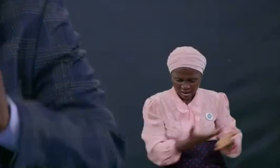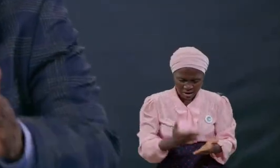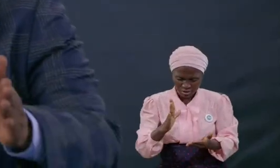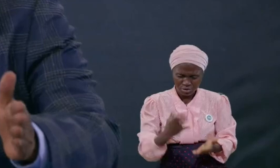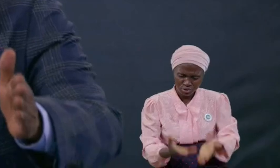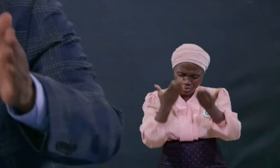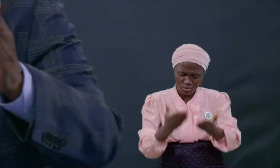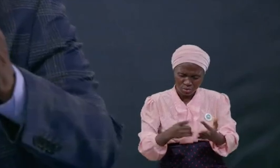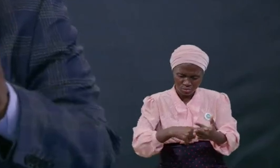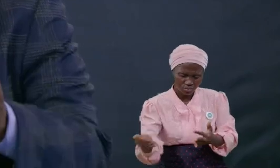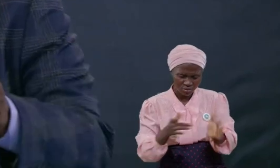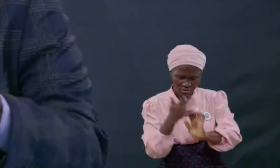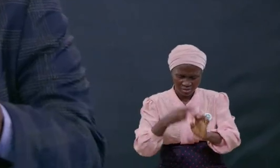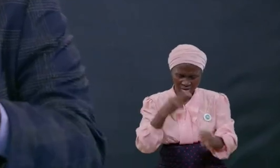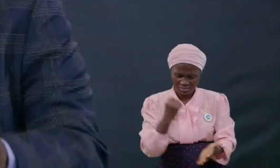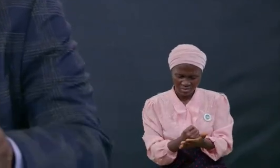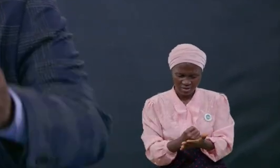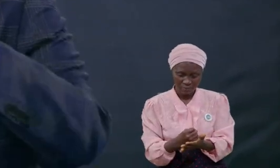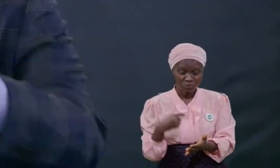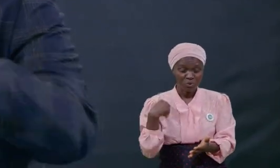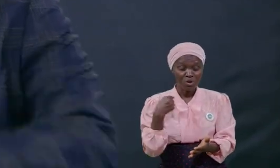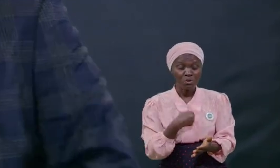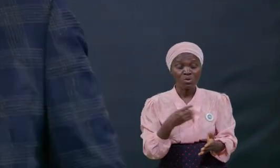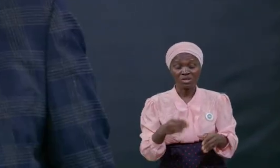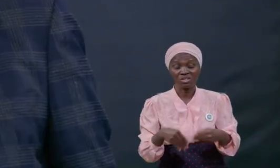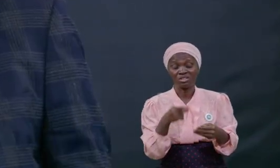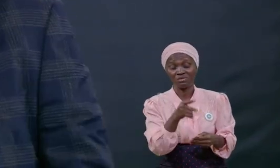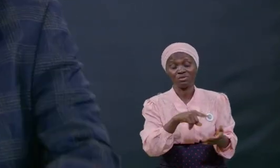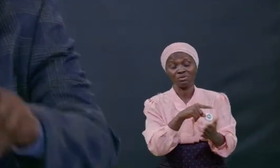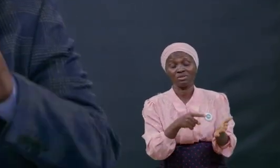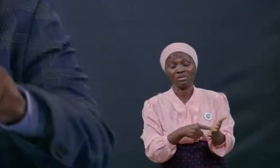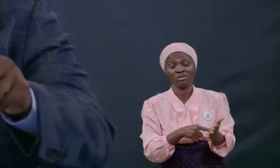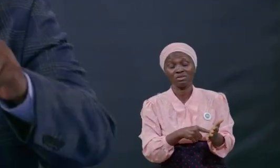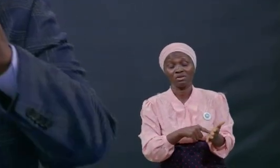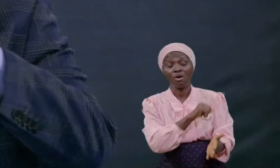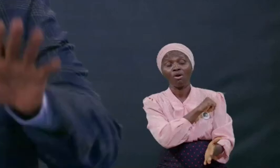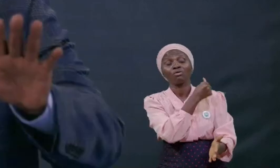Nous te donnons cette déclaration d'autorité.